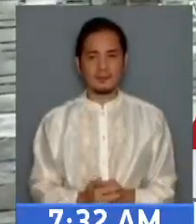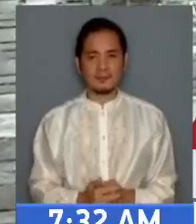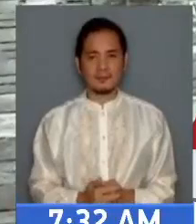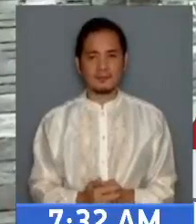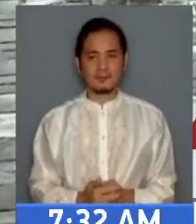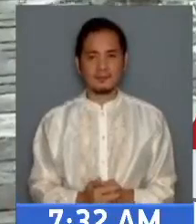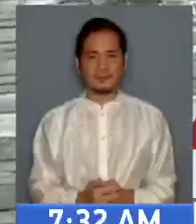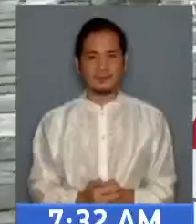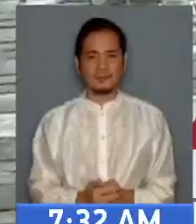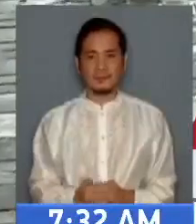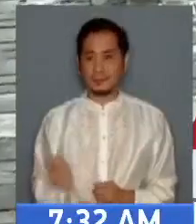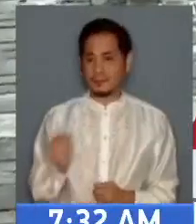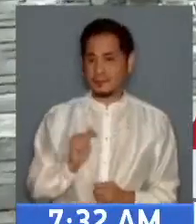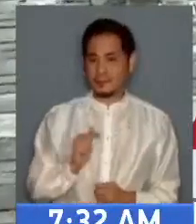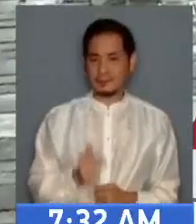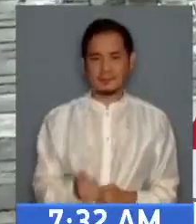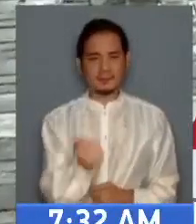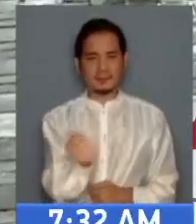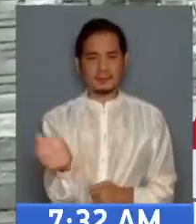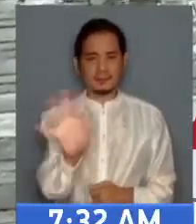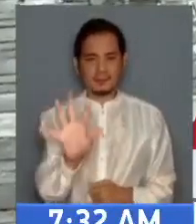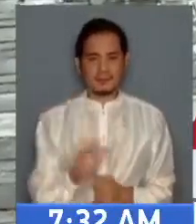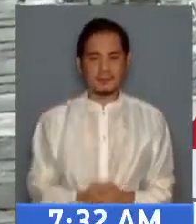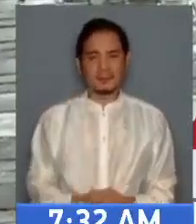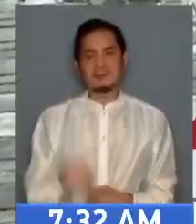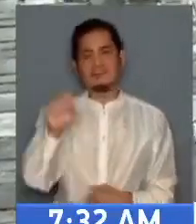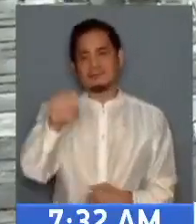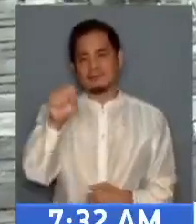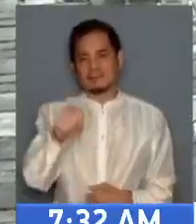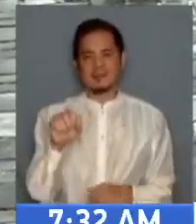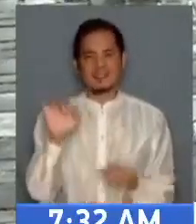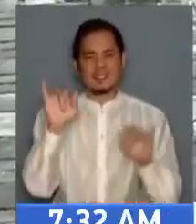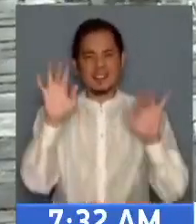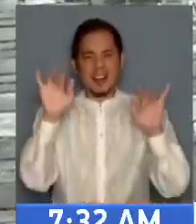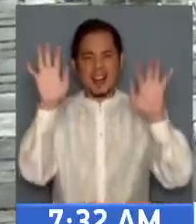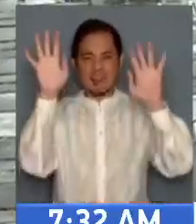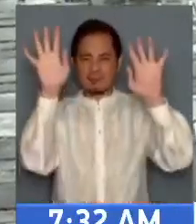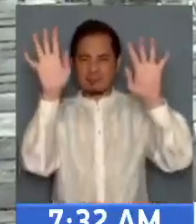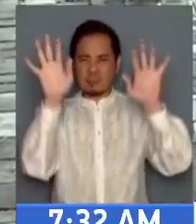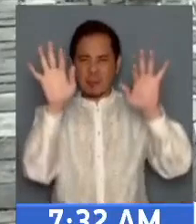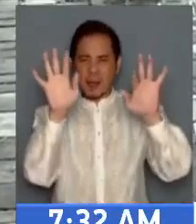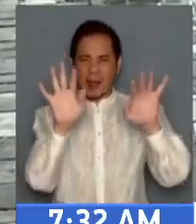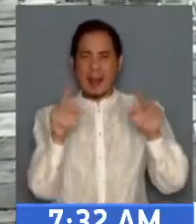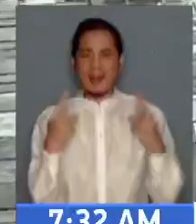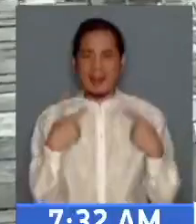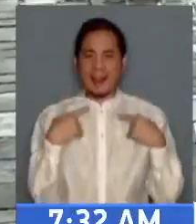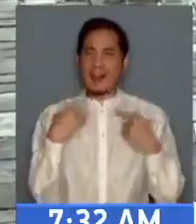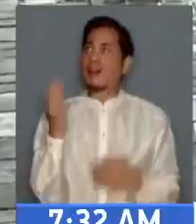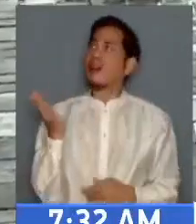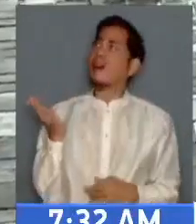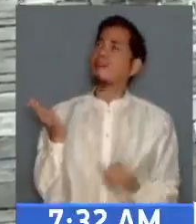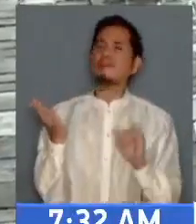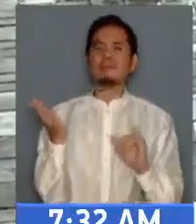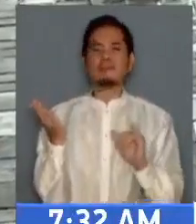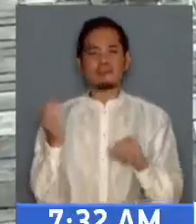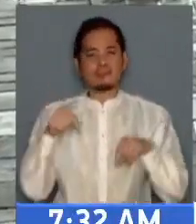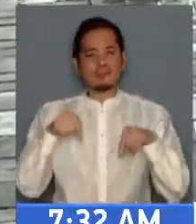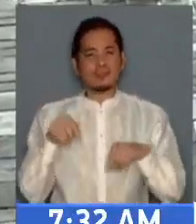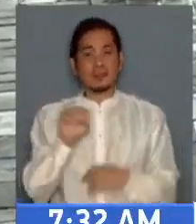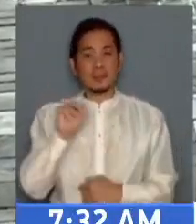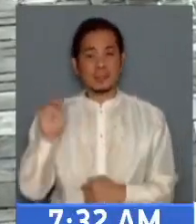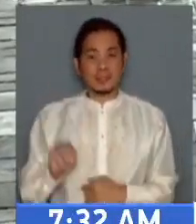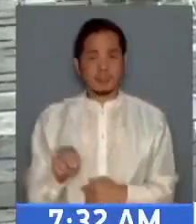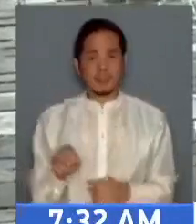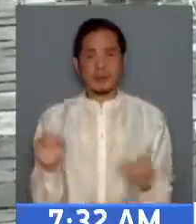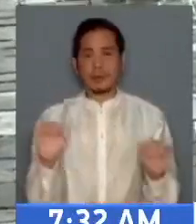Good morning, Egan. Patuloy ang mahinang pag-ulan na nararanasan dito sa Maynila at medyo bumabagal na rin yung traffic situation sa ilang